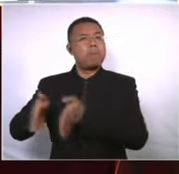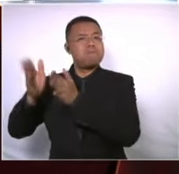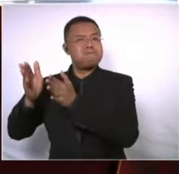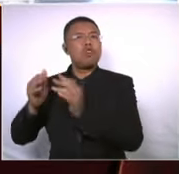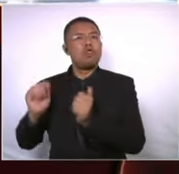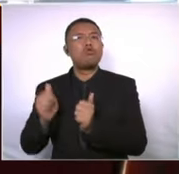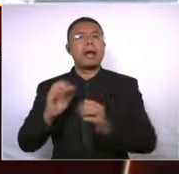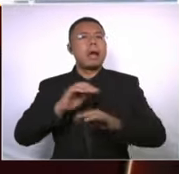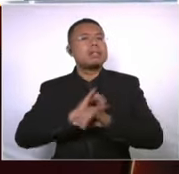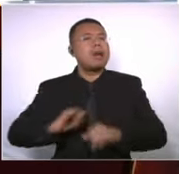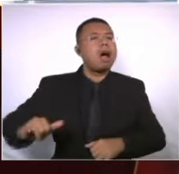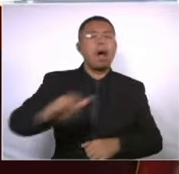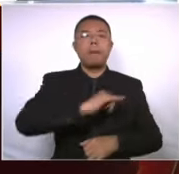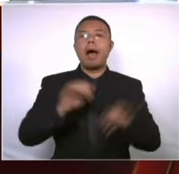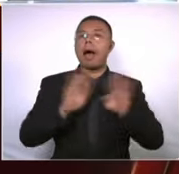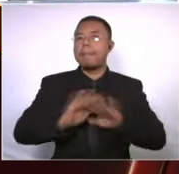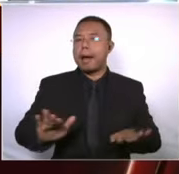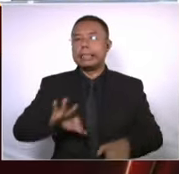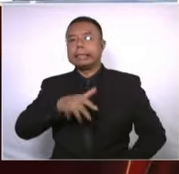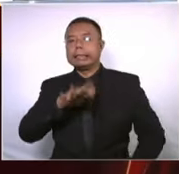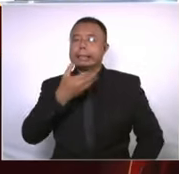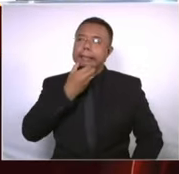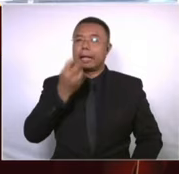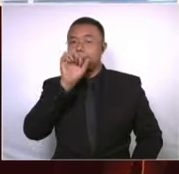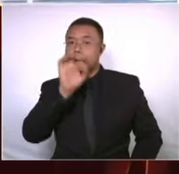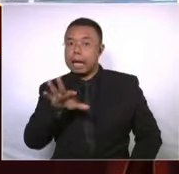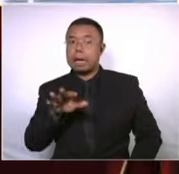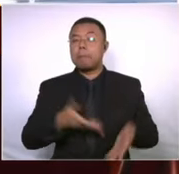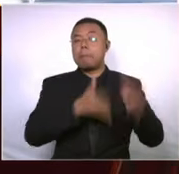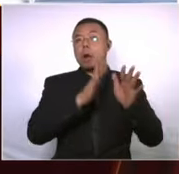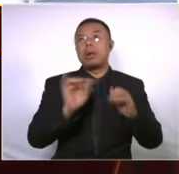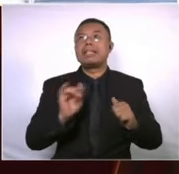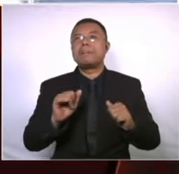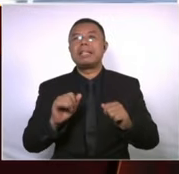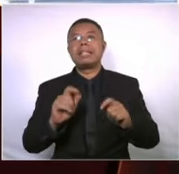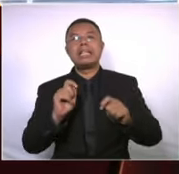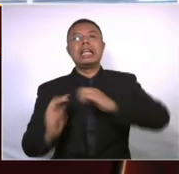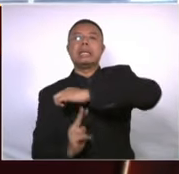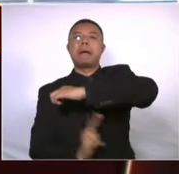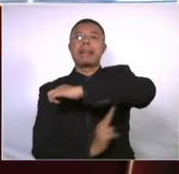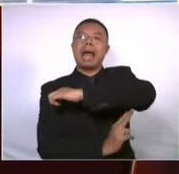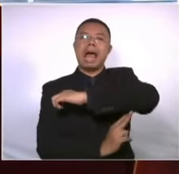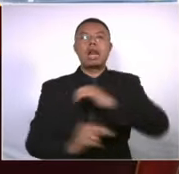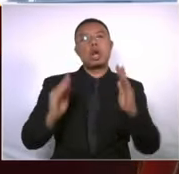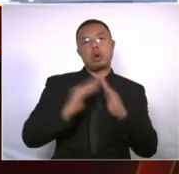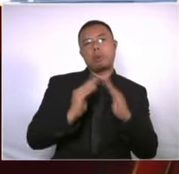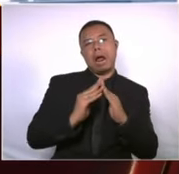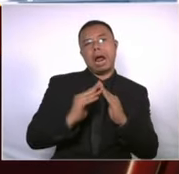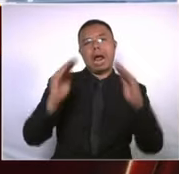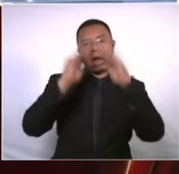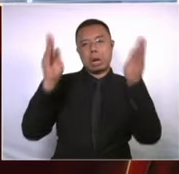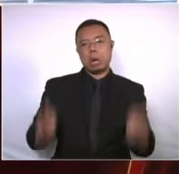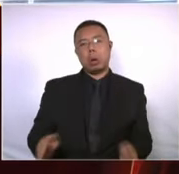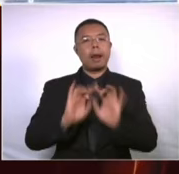bisa merata tapi aman kadang kala kita bicara infrastruktur itu hanya jembatan rumah gedung dan sebagainya